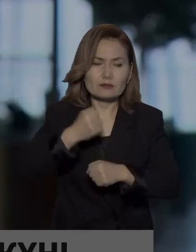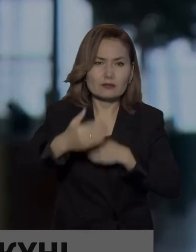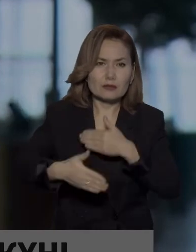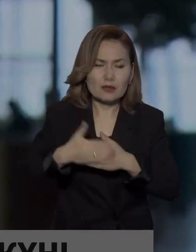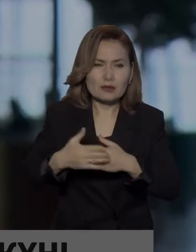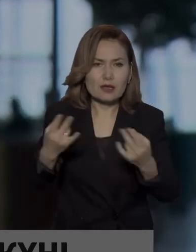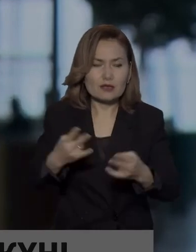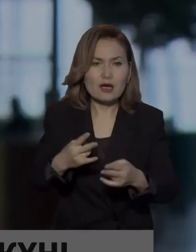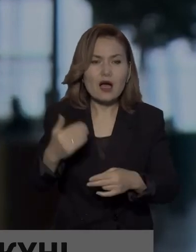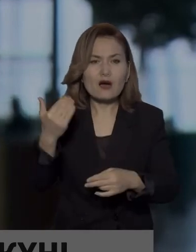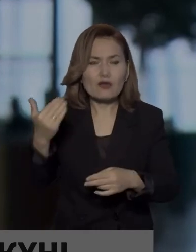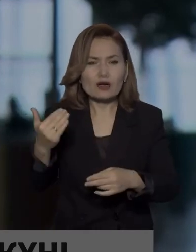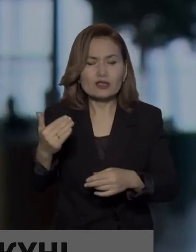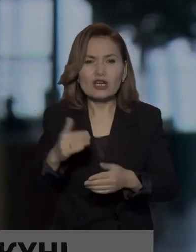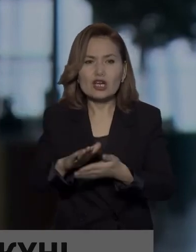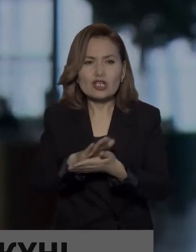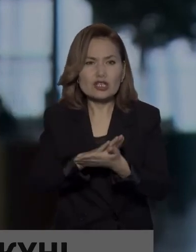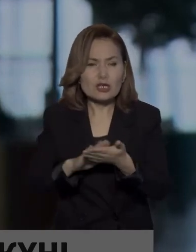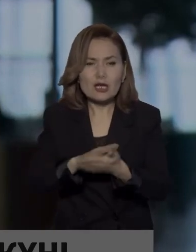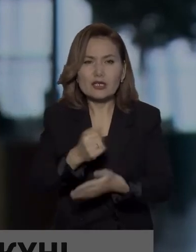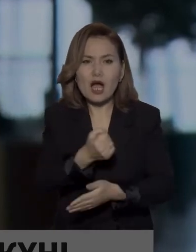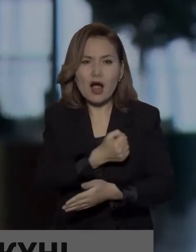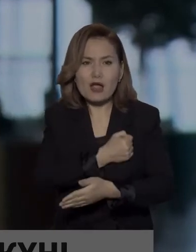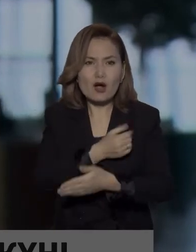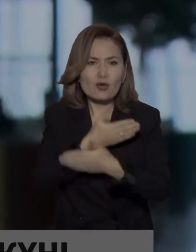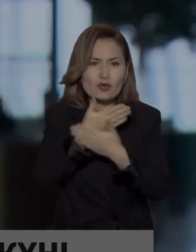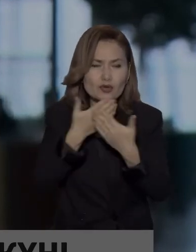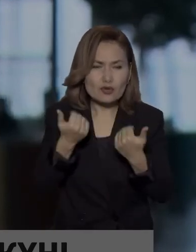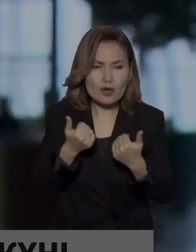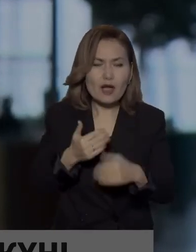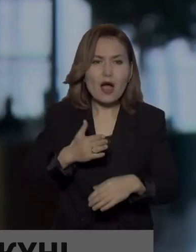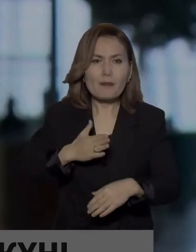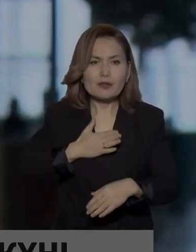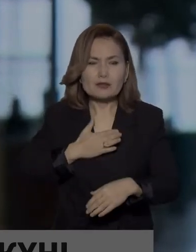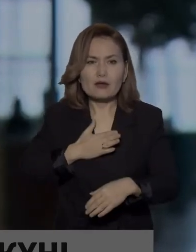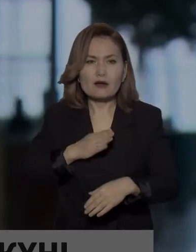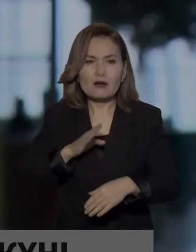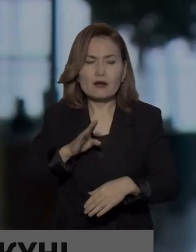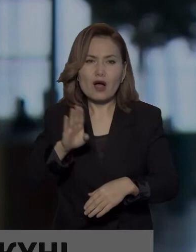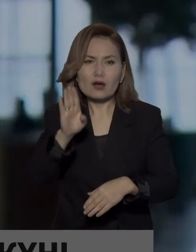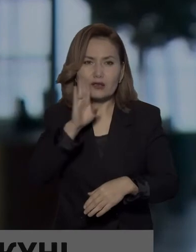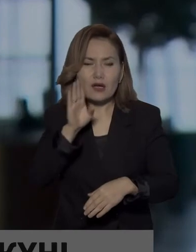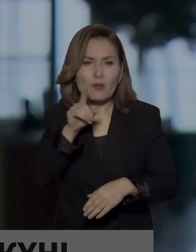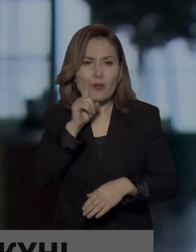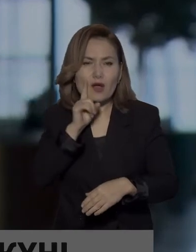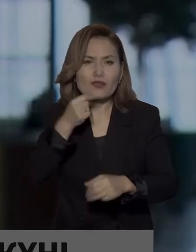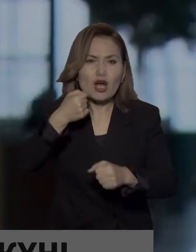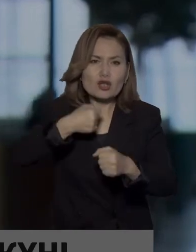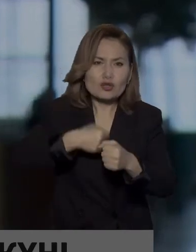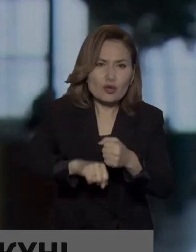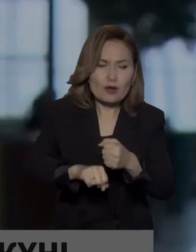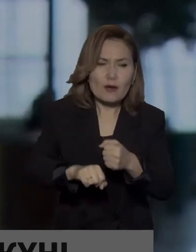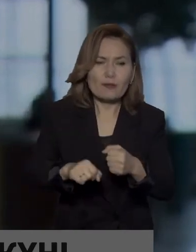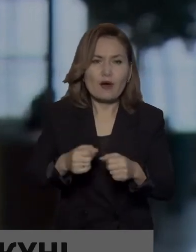оларға ешқандай аяу жоқ. Қыздарымызды зорлап, бейбіт халқымызды қорлап,